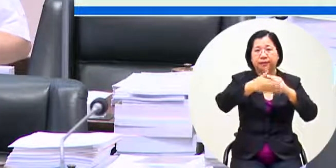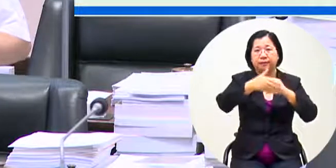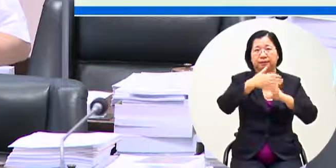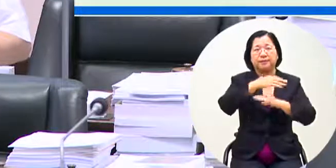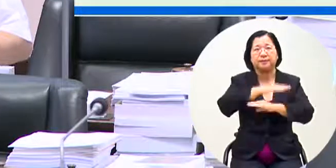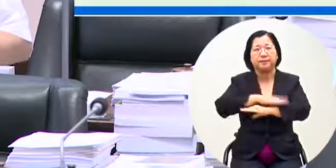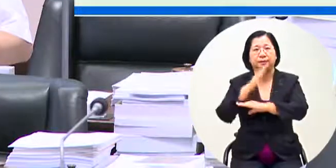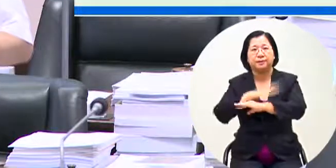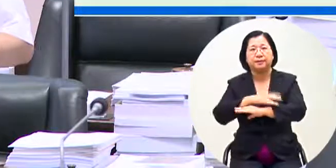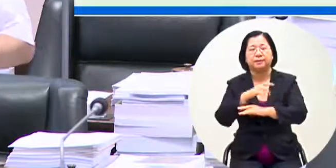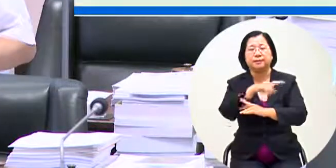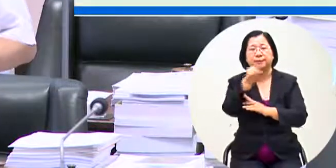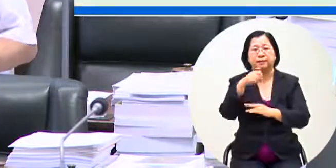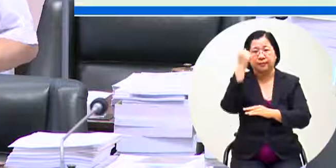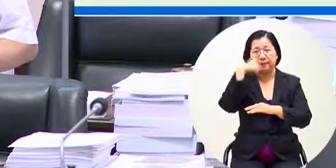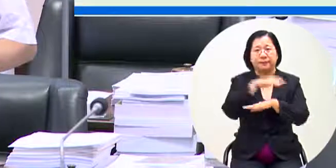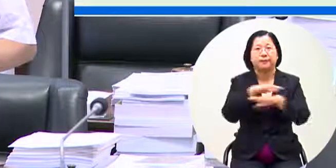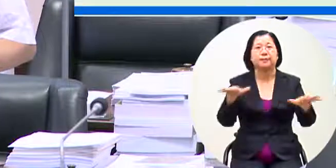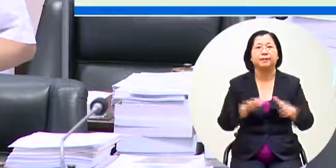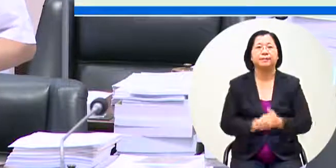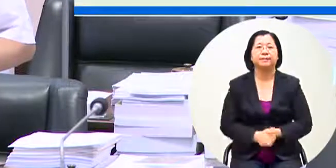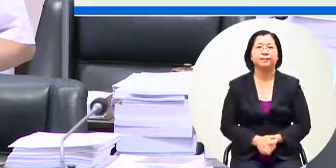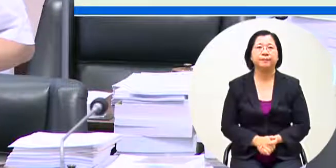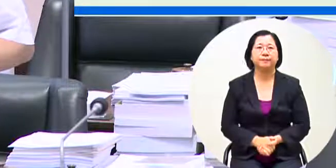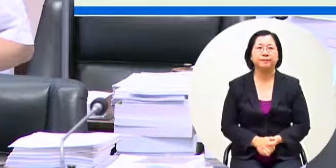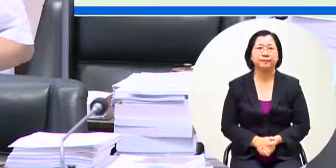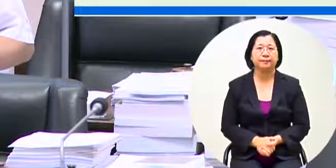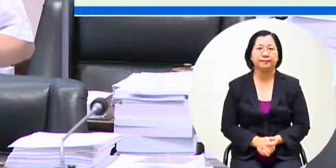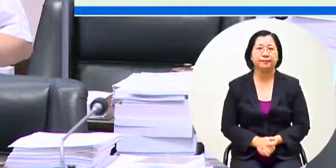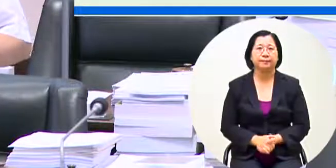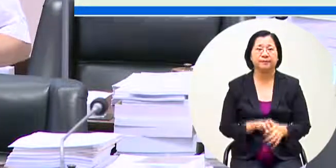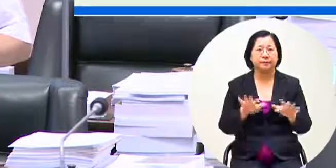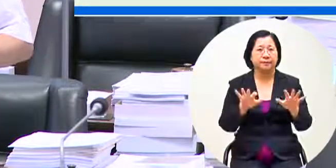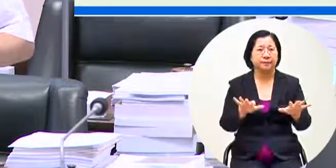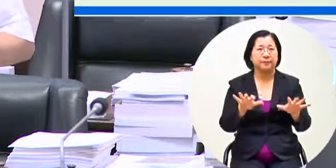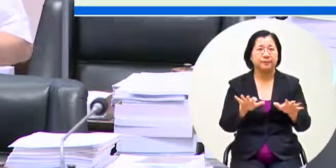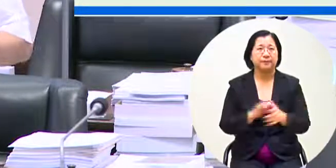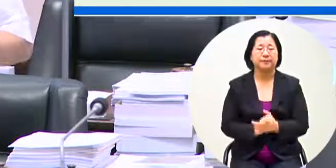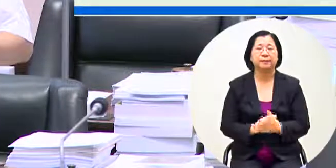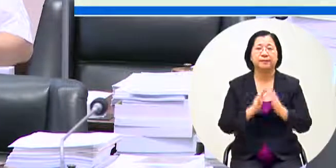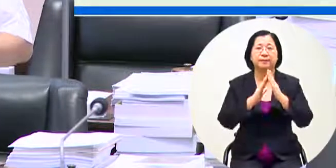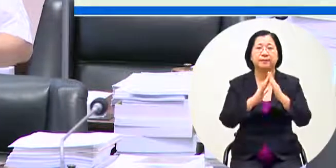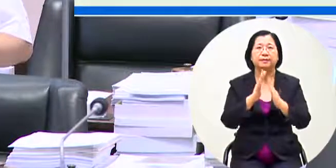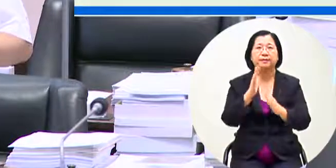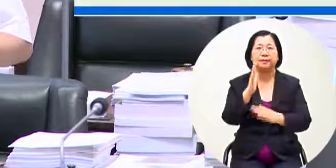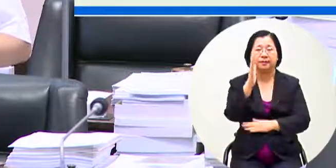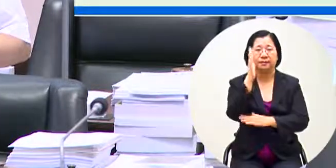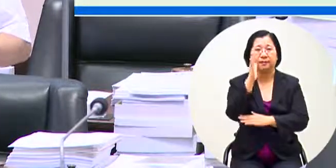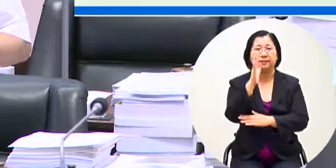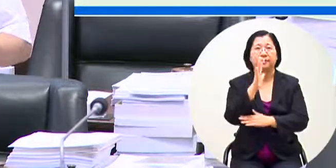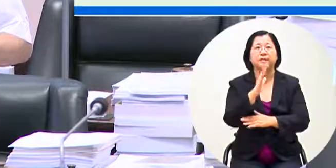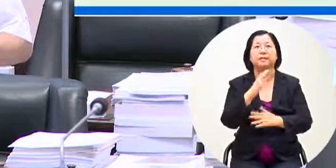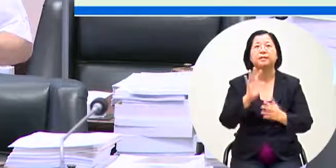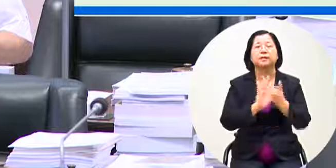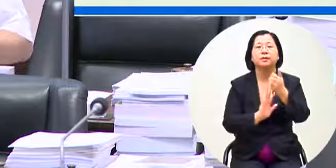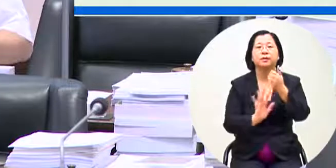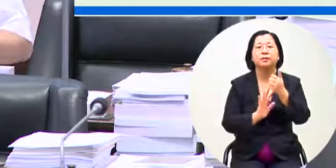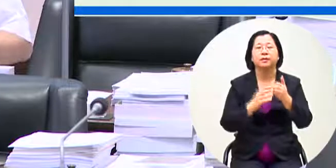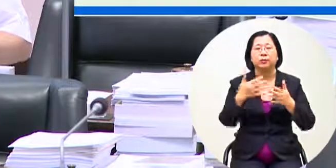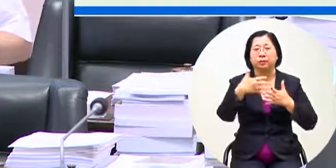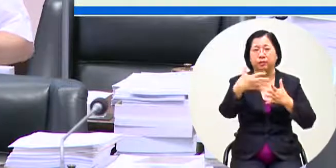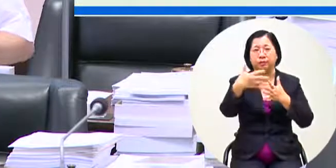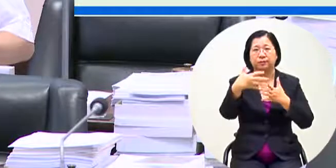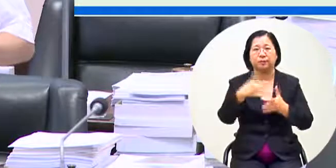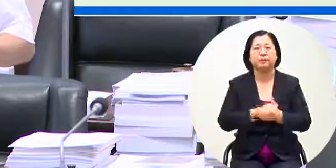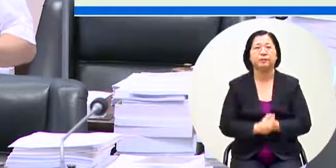想啊今仔日即个市政总质询吼，首先啊针对着第一个即、這个啊问题